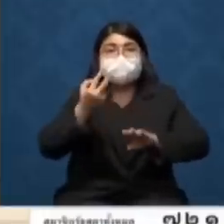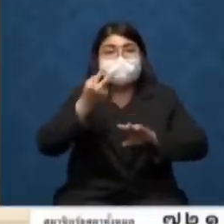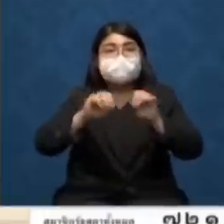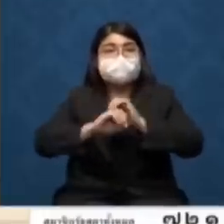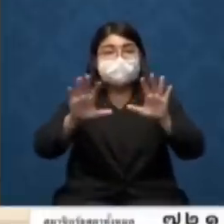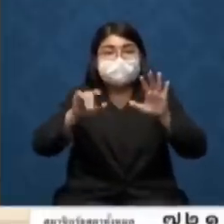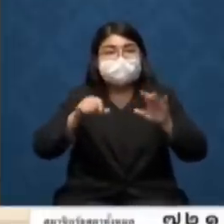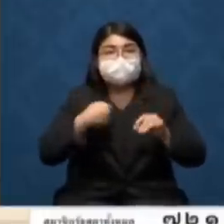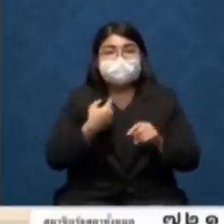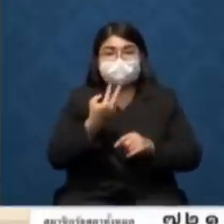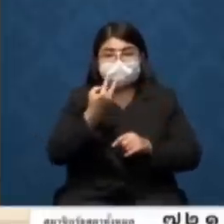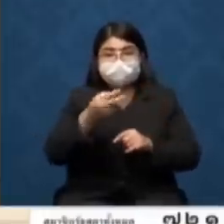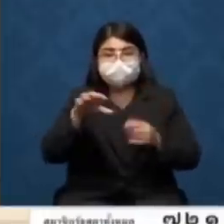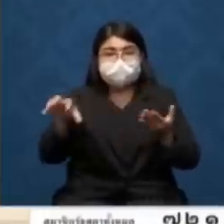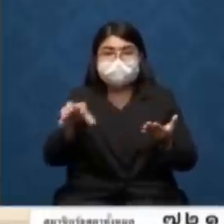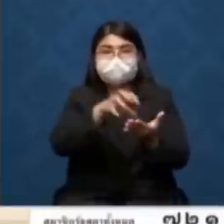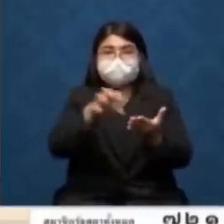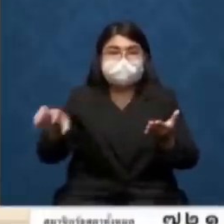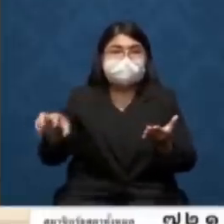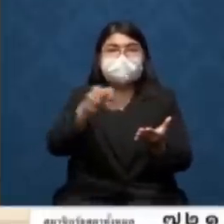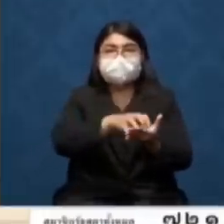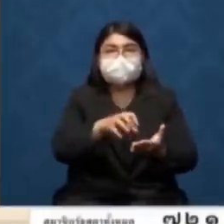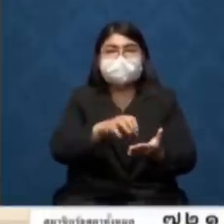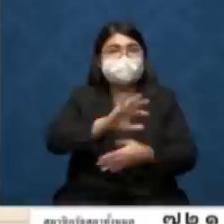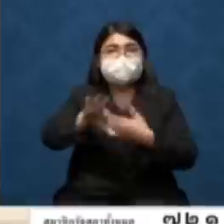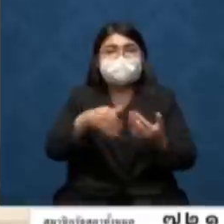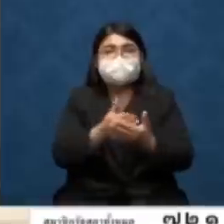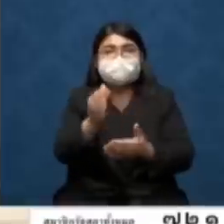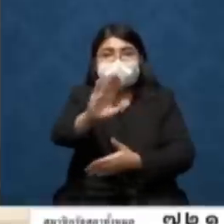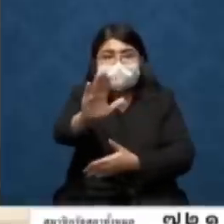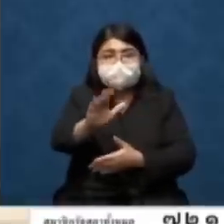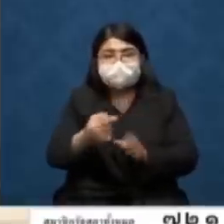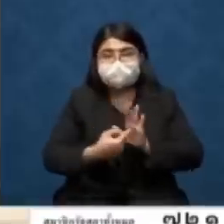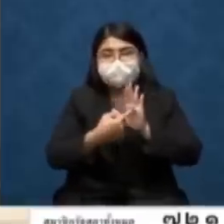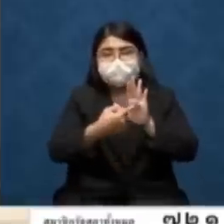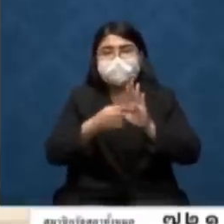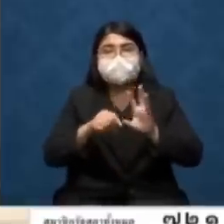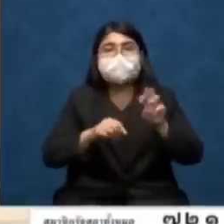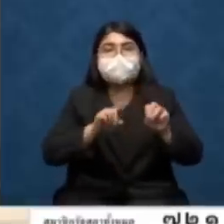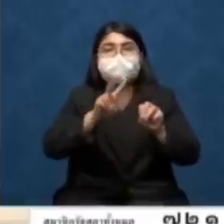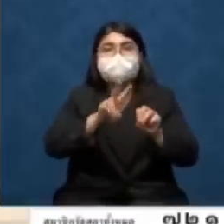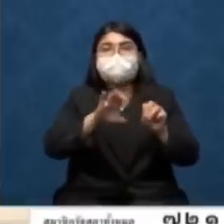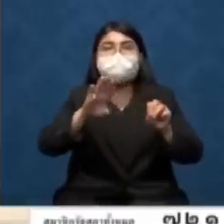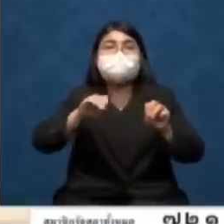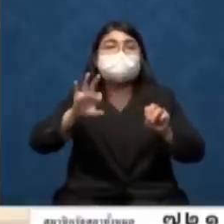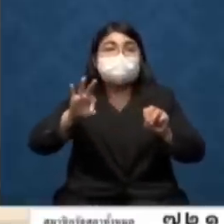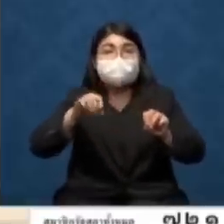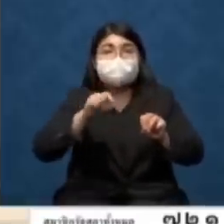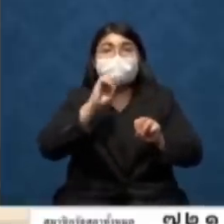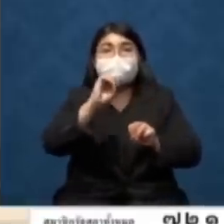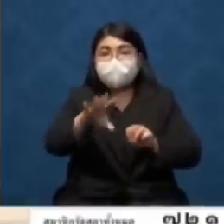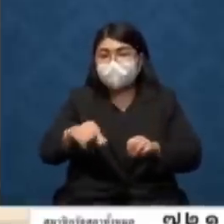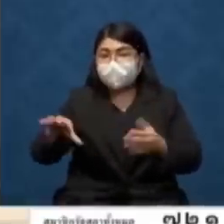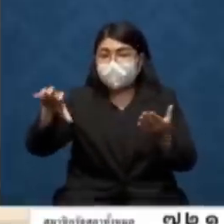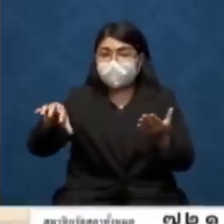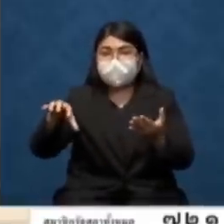ได้มีการตัดแปะมาทั้งดุนยกตัอย่างครับมาตรา 249 ที่ท่านบอกเข้าเอาของเดมมาทงหมดไม่จริง